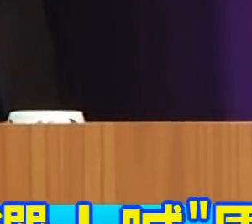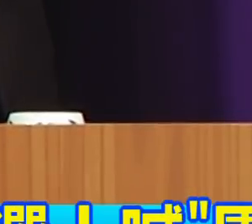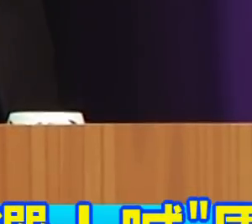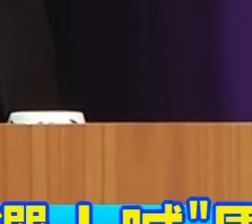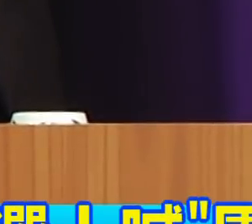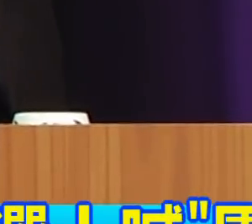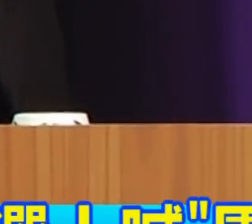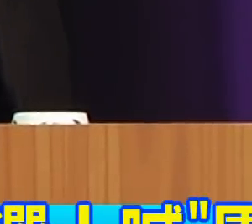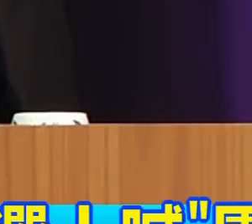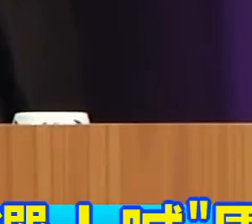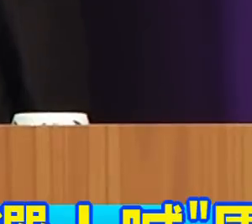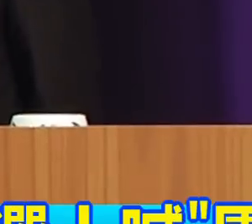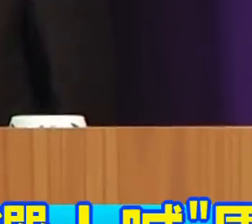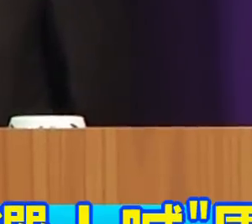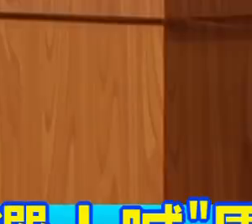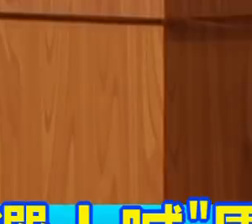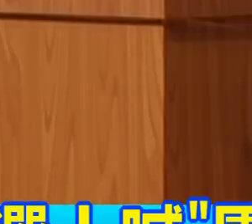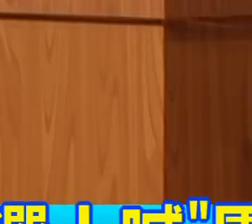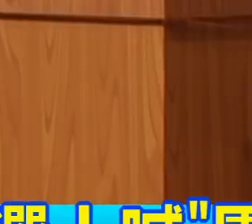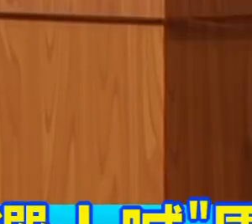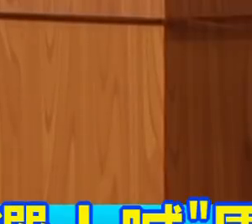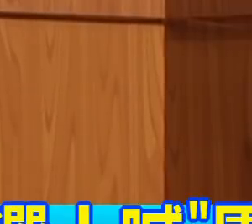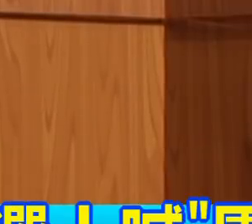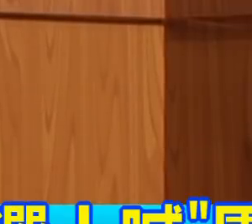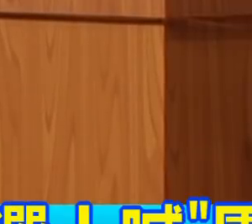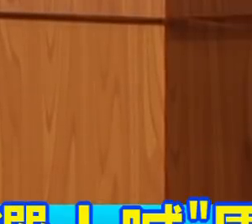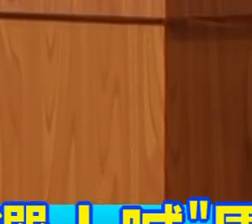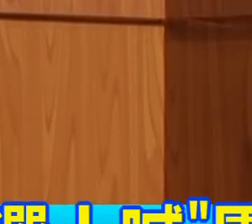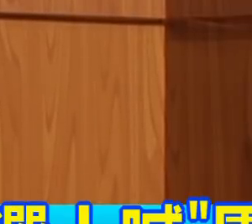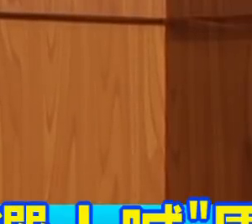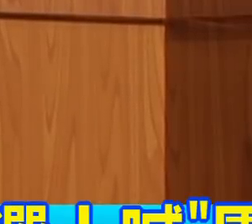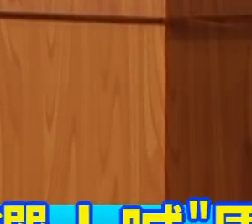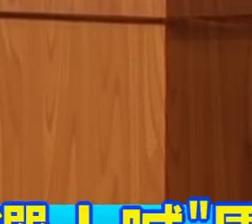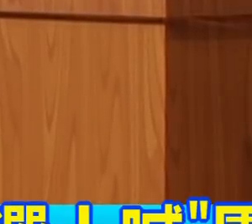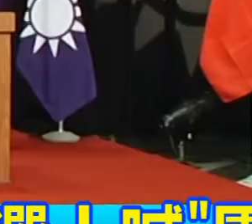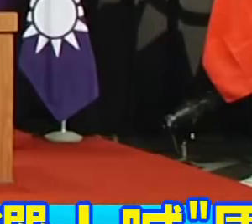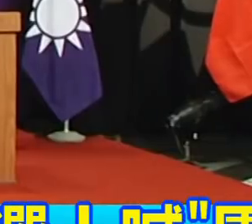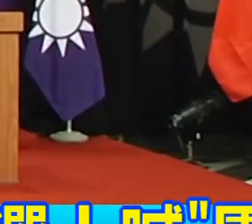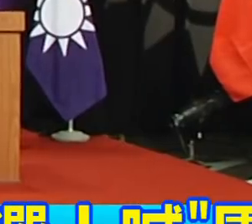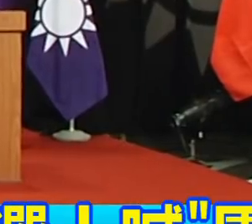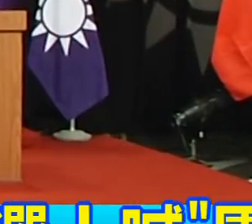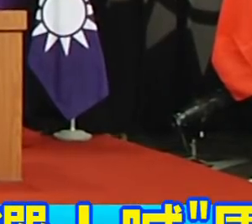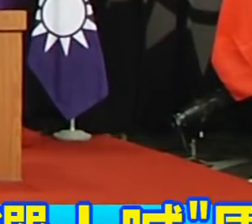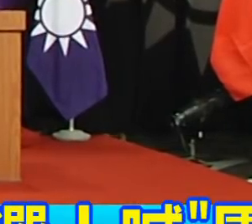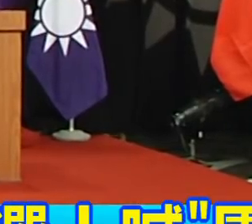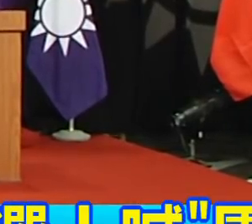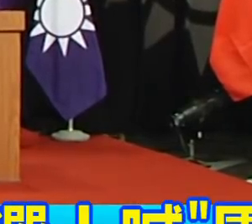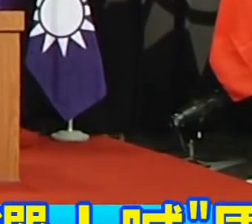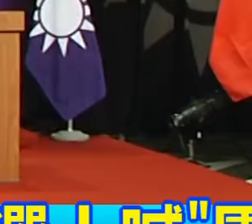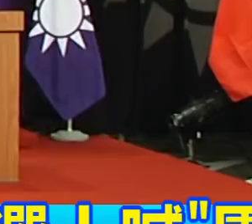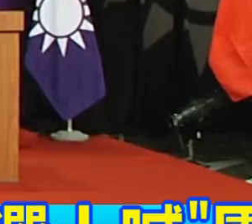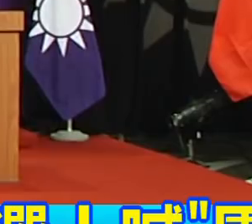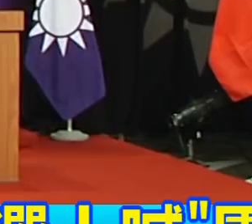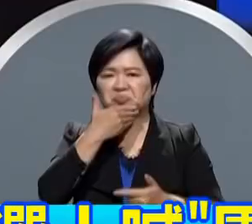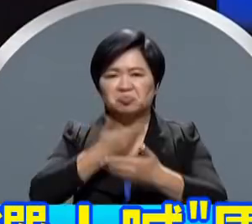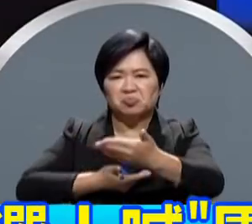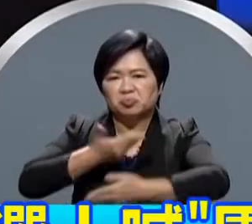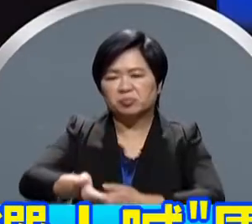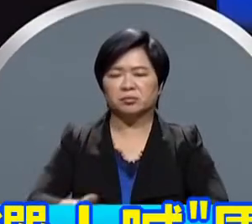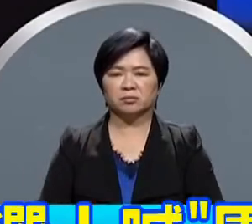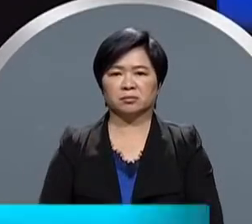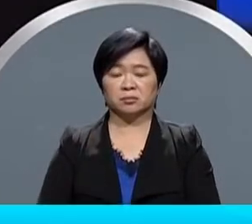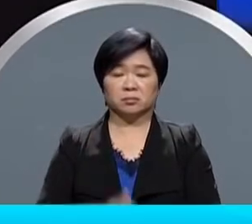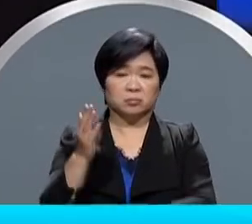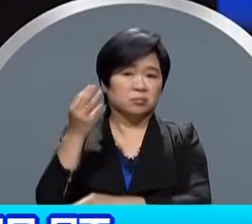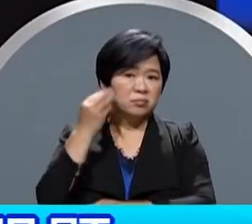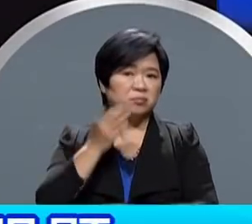念，拼出国民党初选参选人先礼后兵，最后回头检讨国民党问题，要重新找回团结。